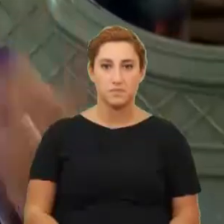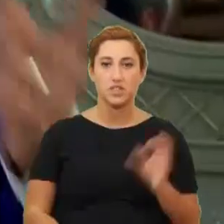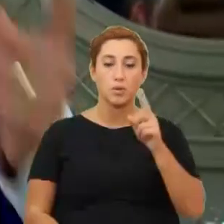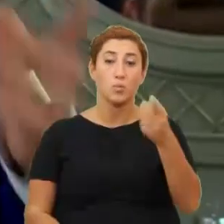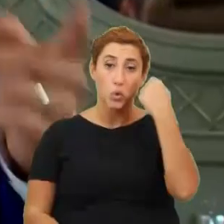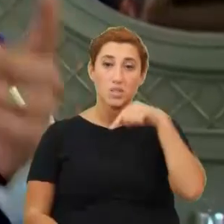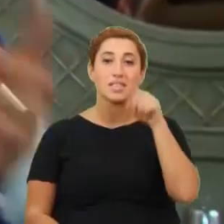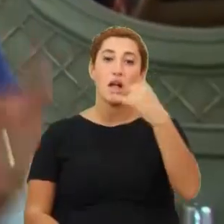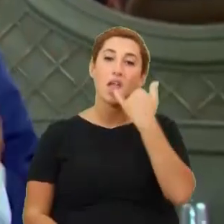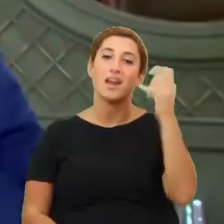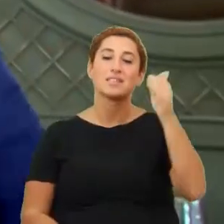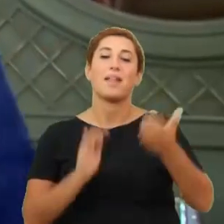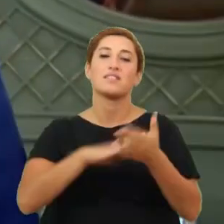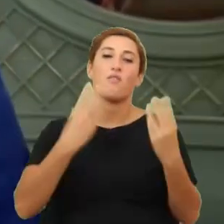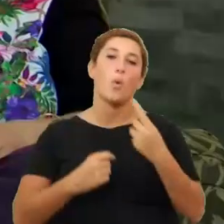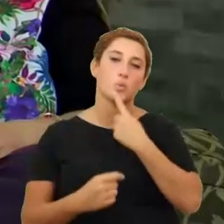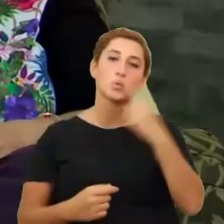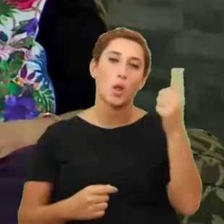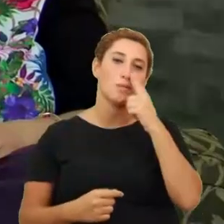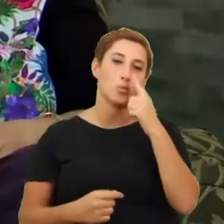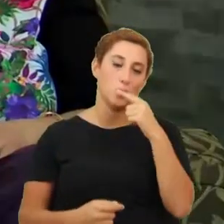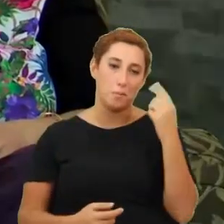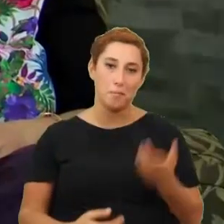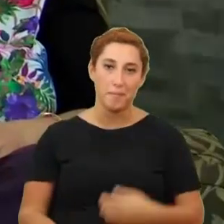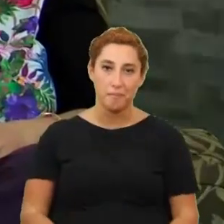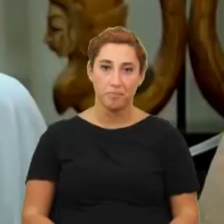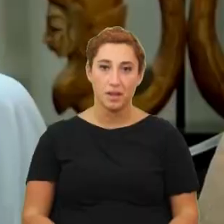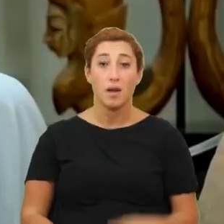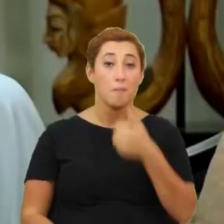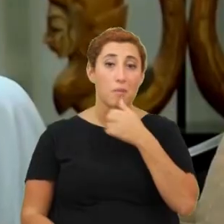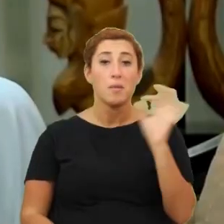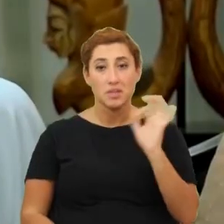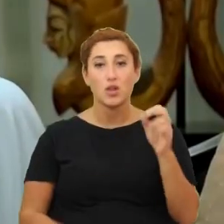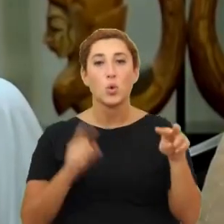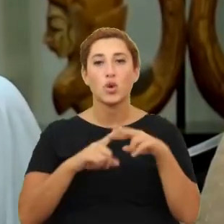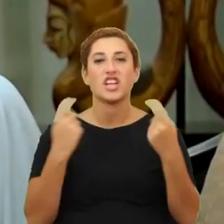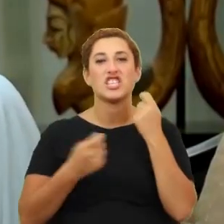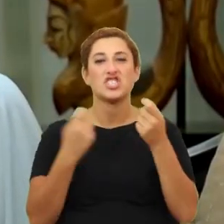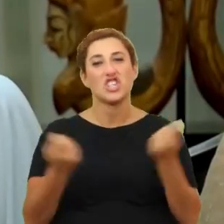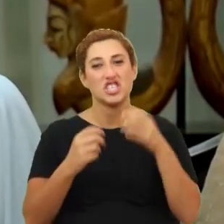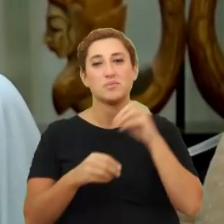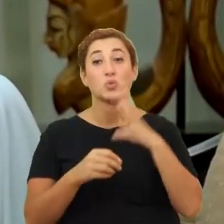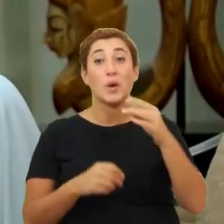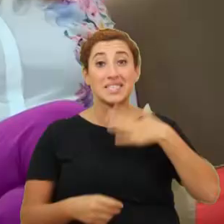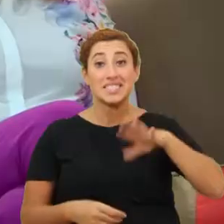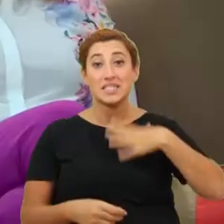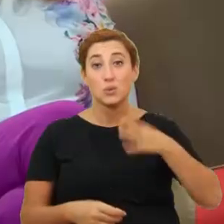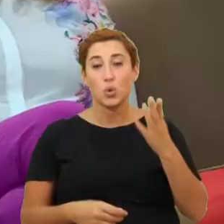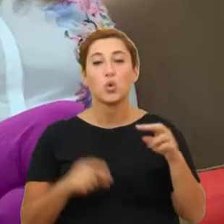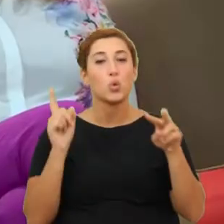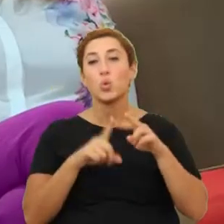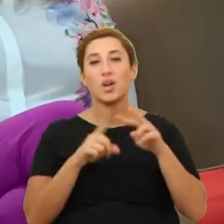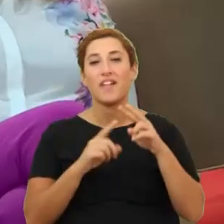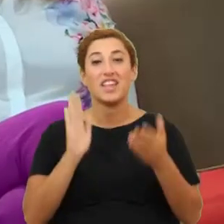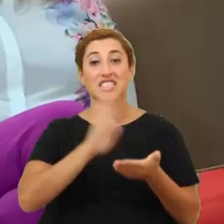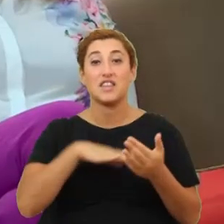İşte bu yüzden sen aradığında istifa ettiğimi söyledi müdür bey. Babam zaten Nurhan'ın şirkette çalışmasını çok istiyordu. Nurhan'ın